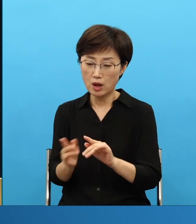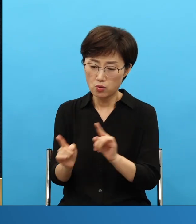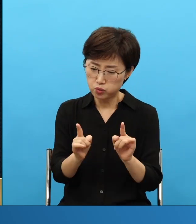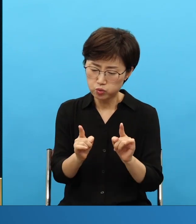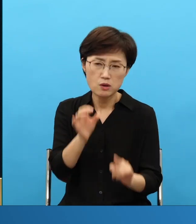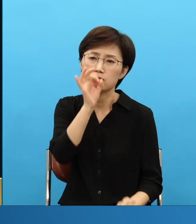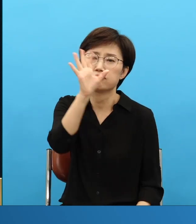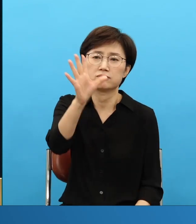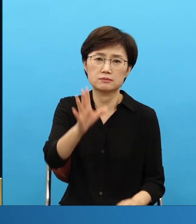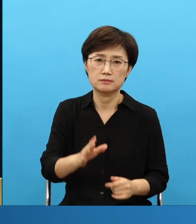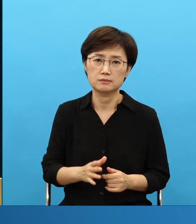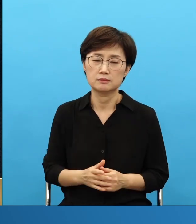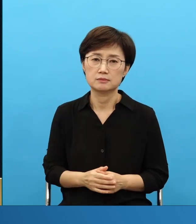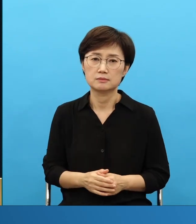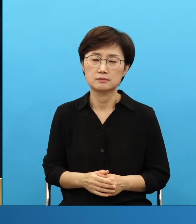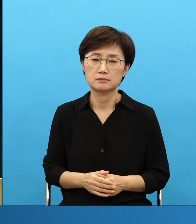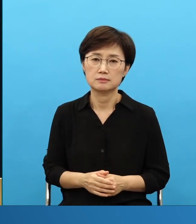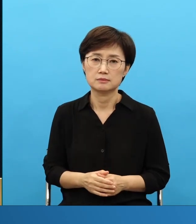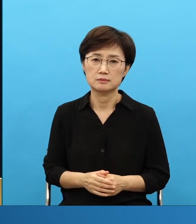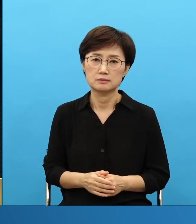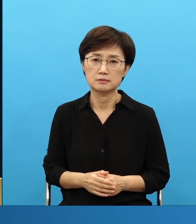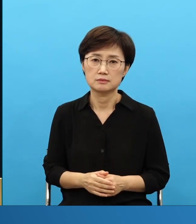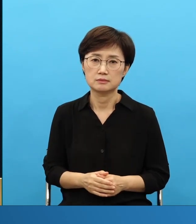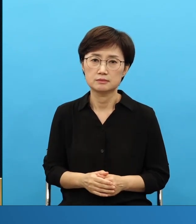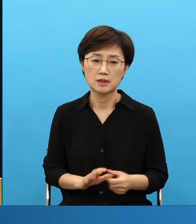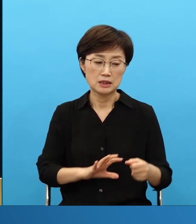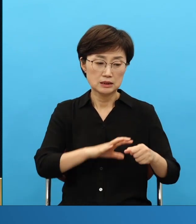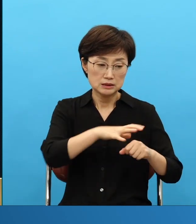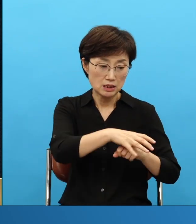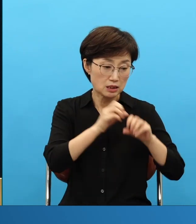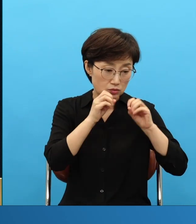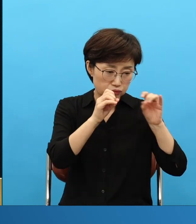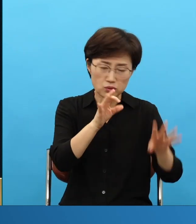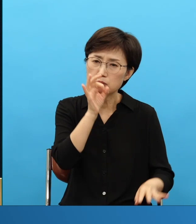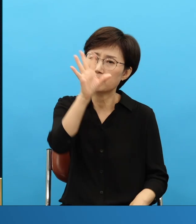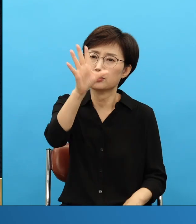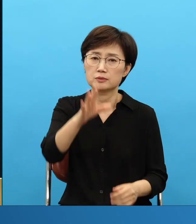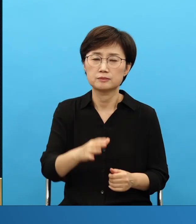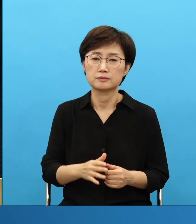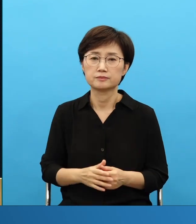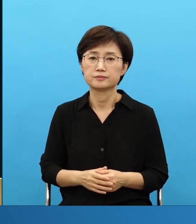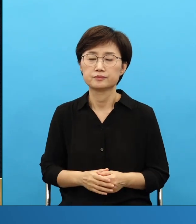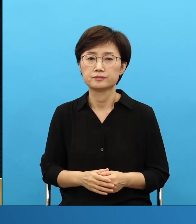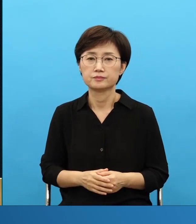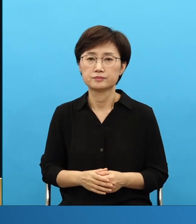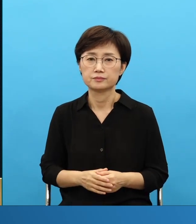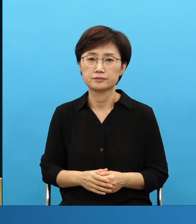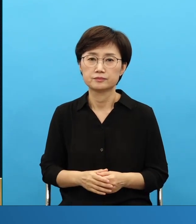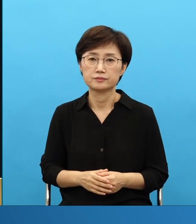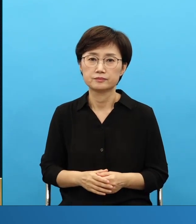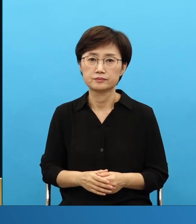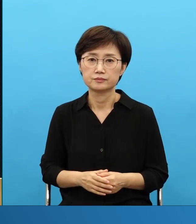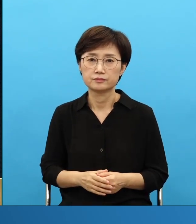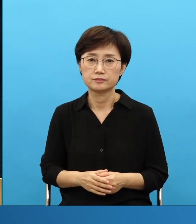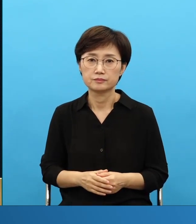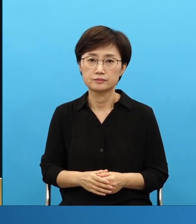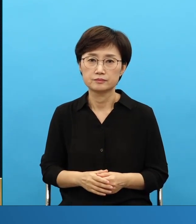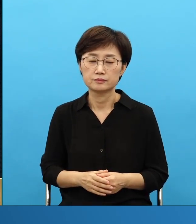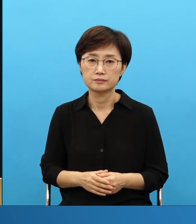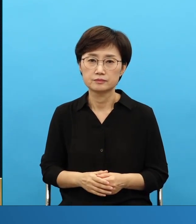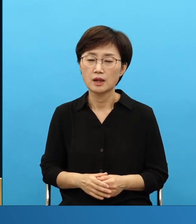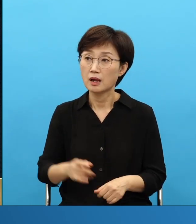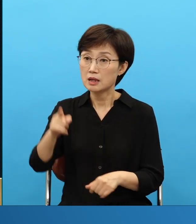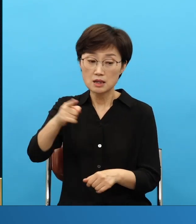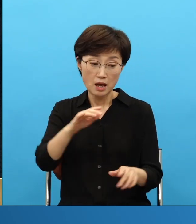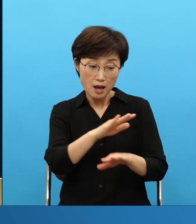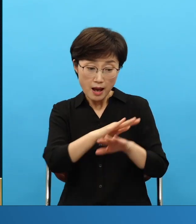수 없습니다. With that you cannot save the church. 세계 선교 못합니다. And you cannot do world missions. 하나님이 복잡한 것 중에 간단한